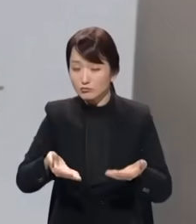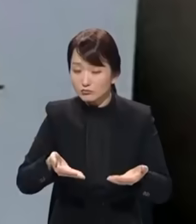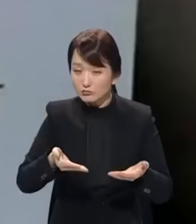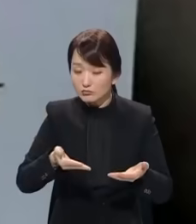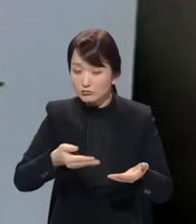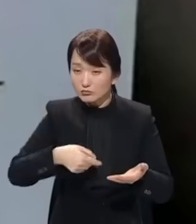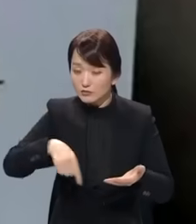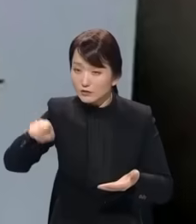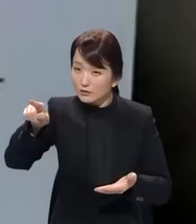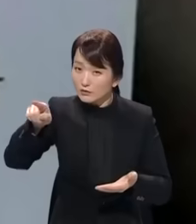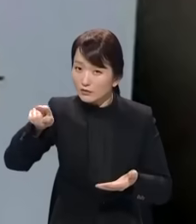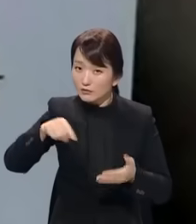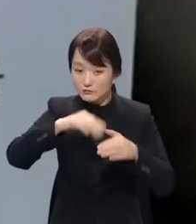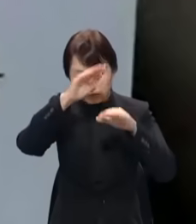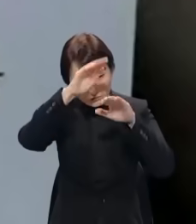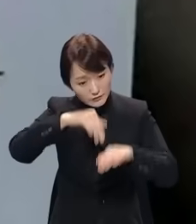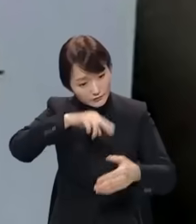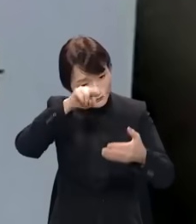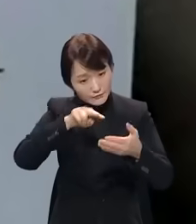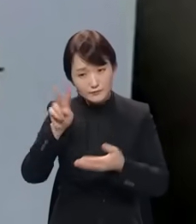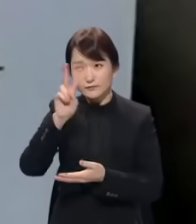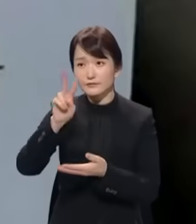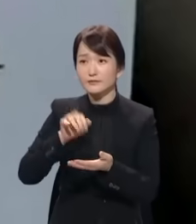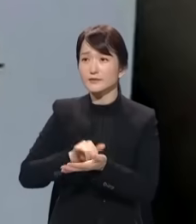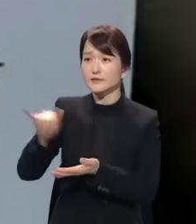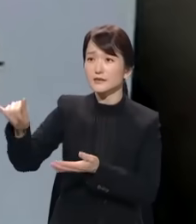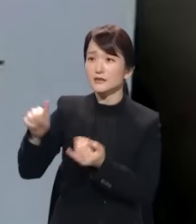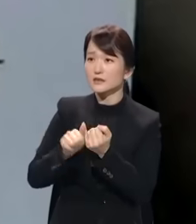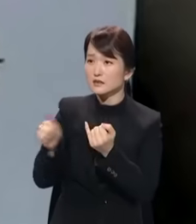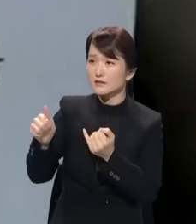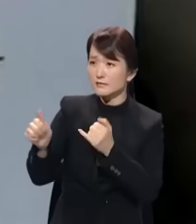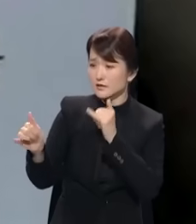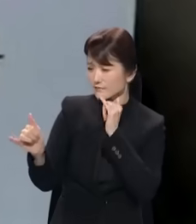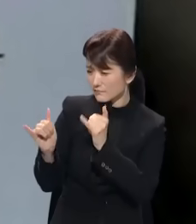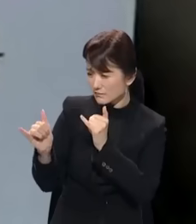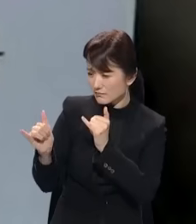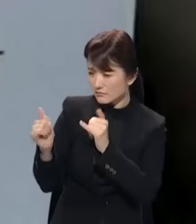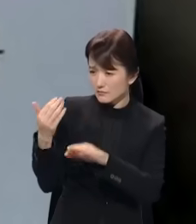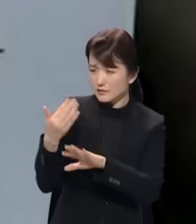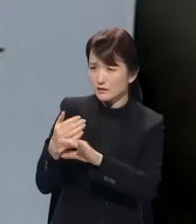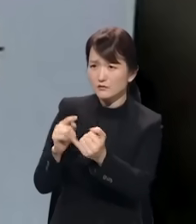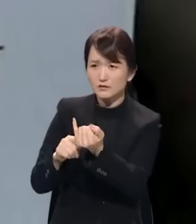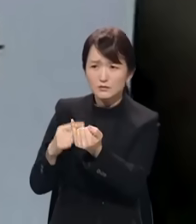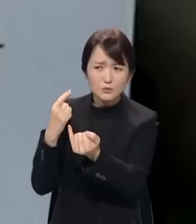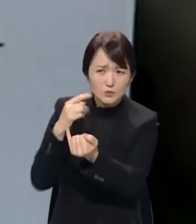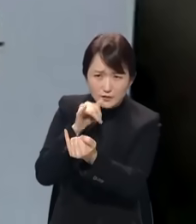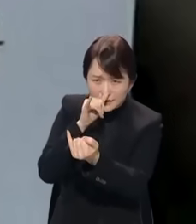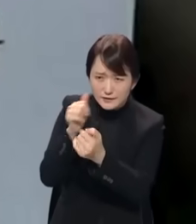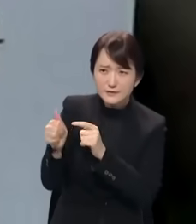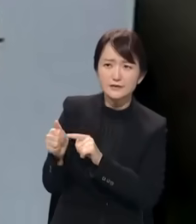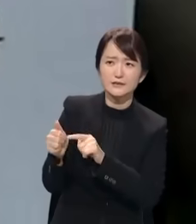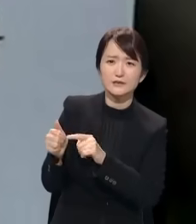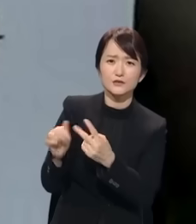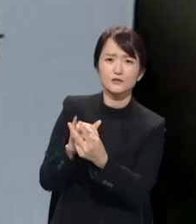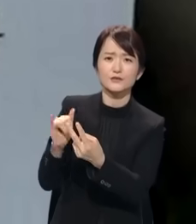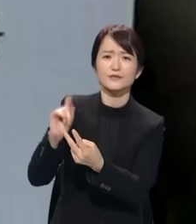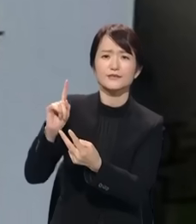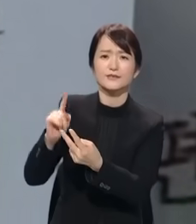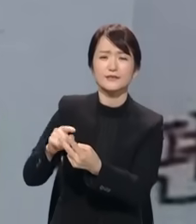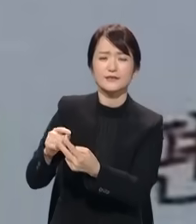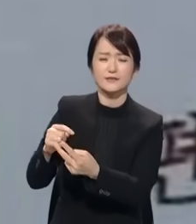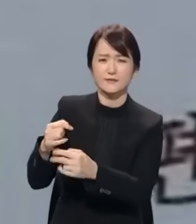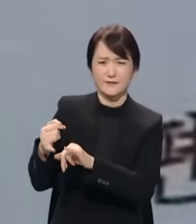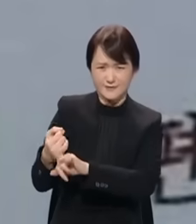내용을 읽어봤더니 이 베트남 간 남편이랑 통화를 하는데 다른 여자 목소리가 들렸어요. 내가 이 두 인간을 아주 그냥